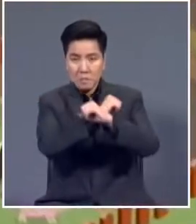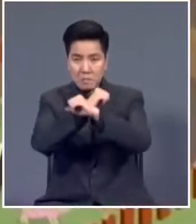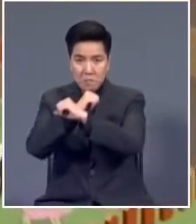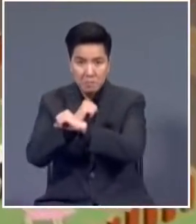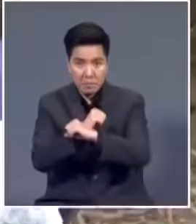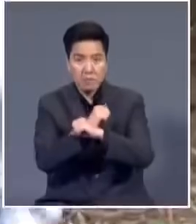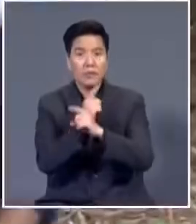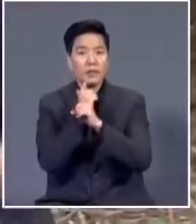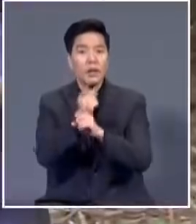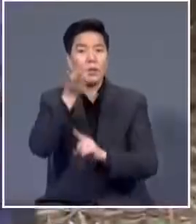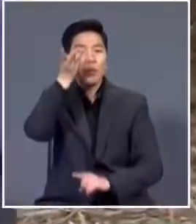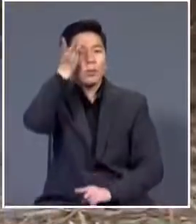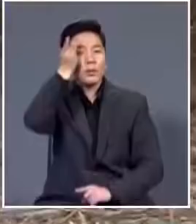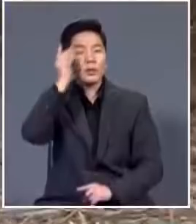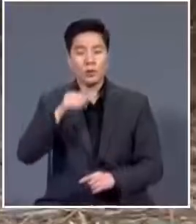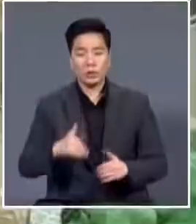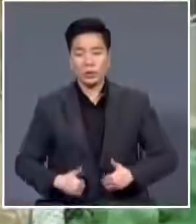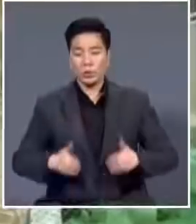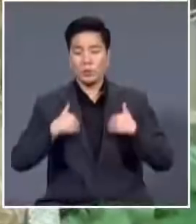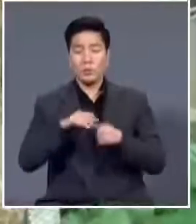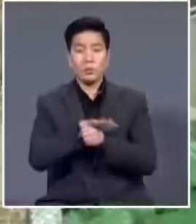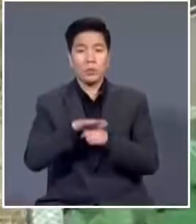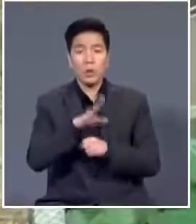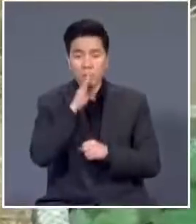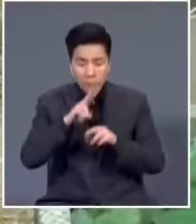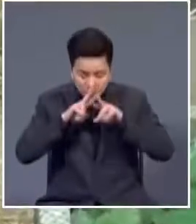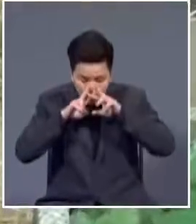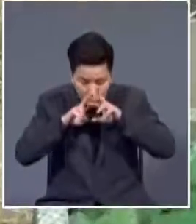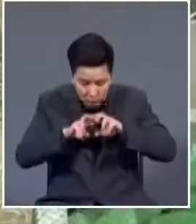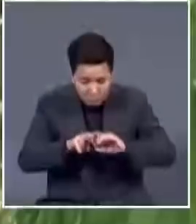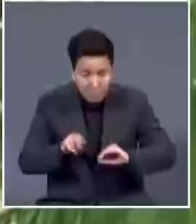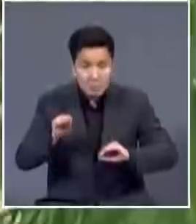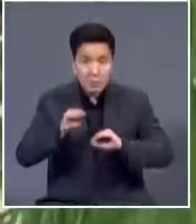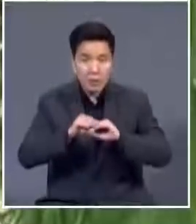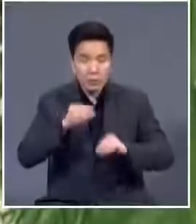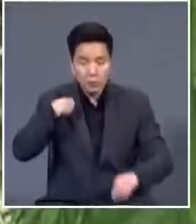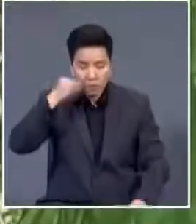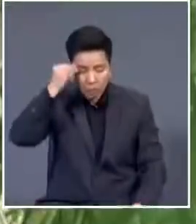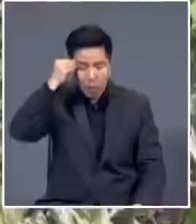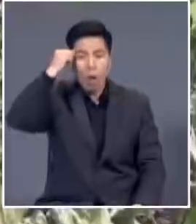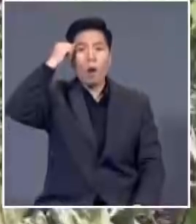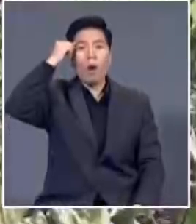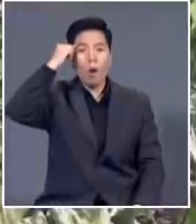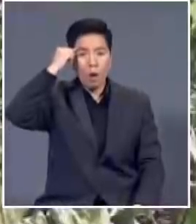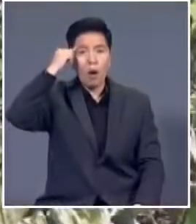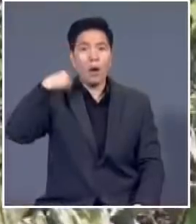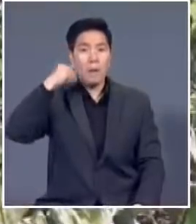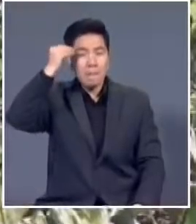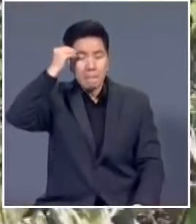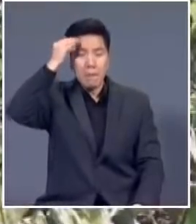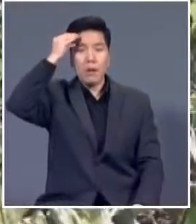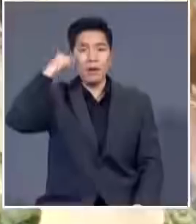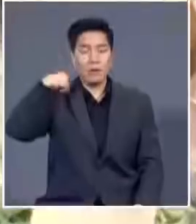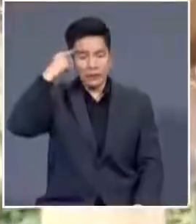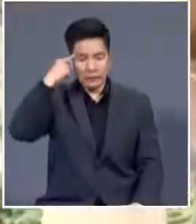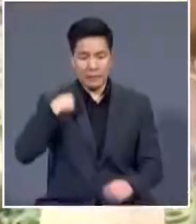ตามหลักปรัชญาของเศรษฐกิจพอเพียงทั้งนี้หากใครศึกษาค้นคว้าเพิ่มเติมจนเกิดปัญญาเกิดแนวคิดที่พัฒนาตนเองไม่ให้หลุดกร